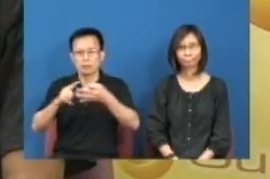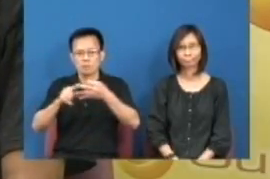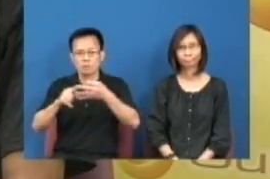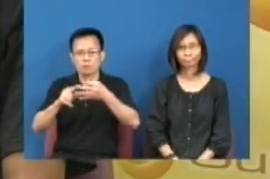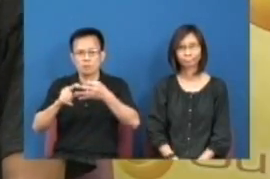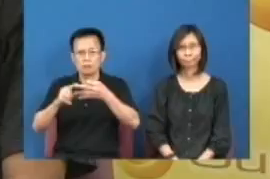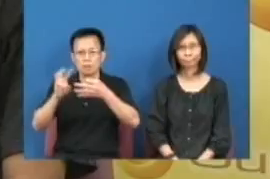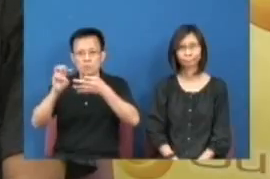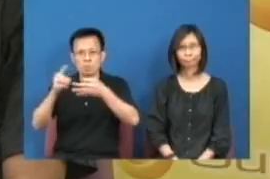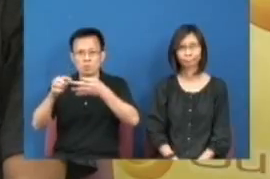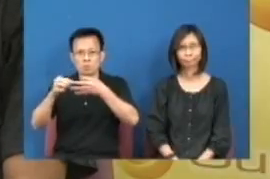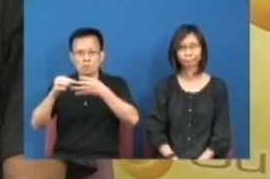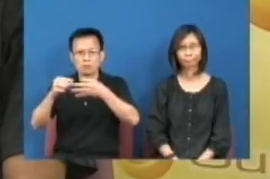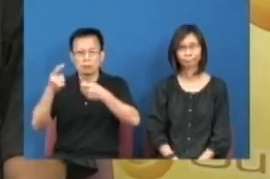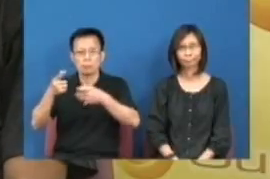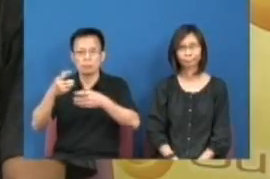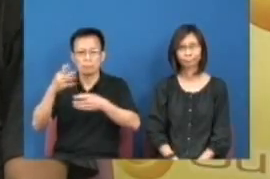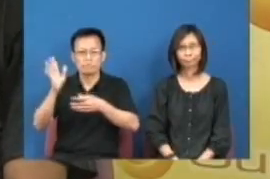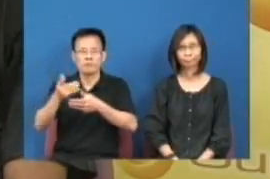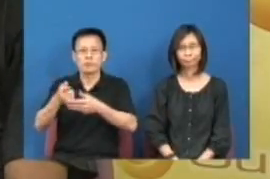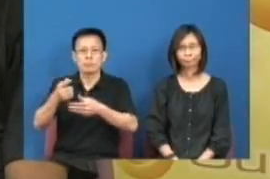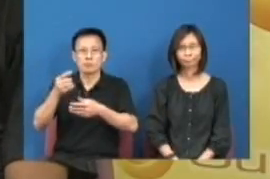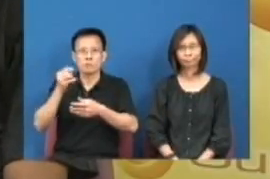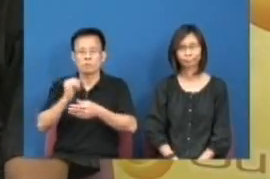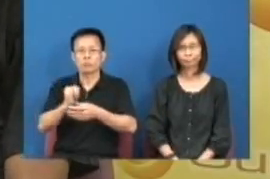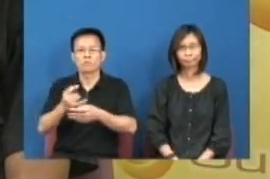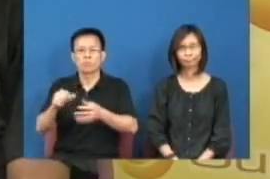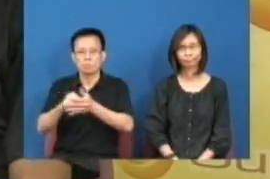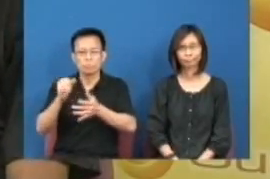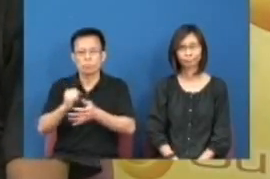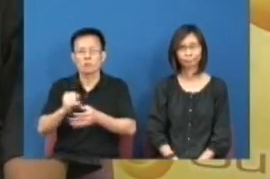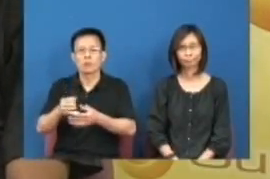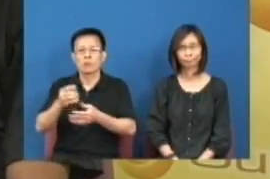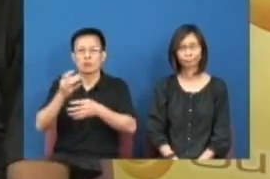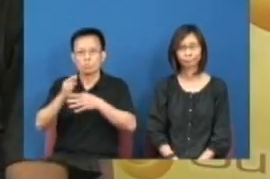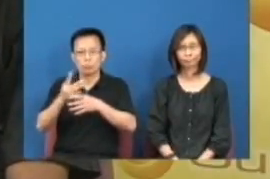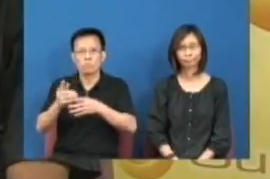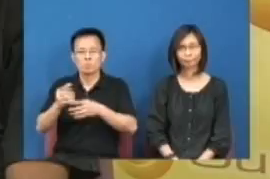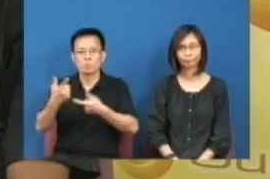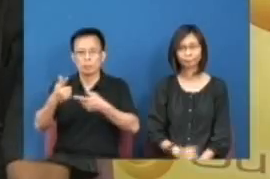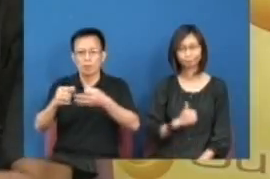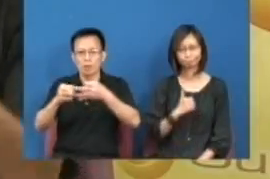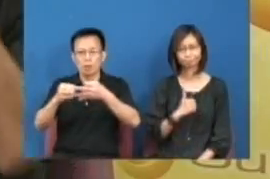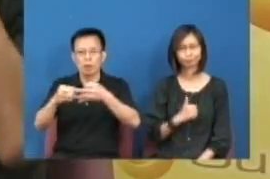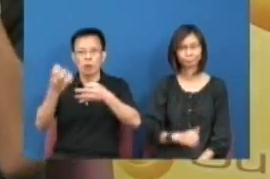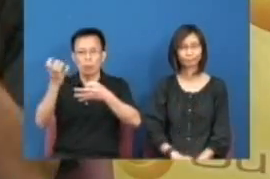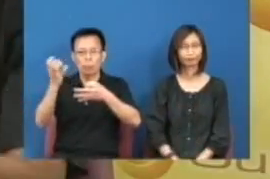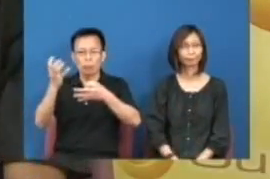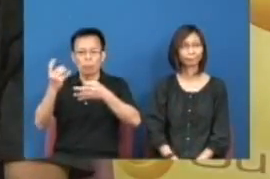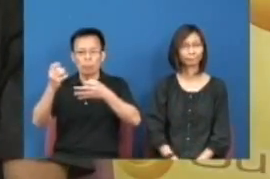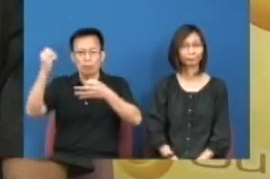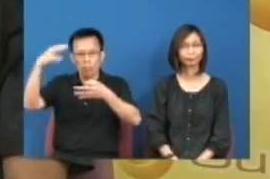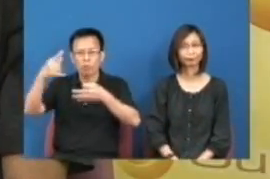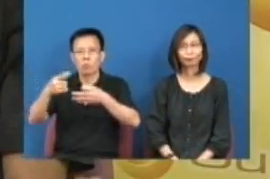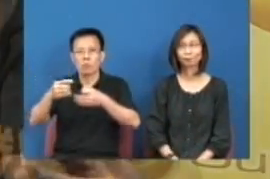對呢一個不同意見嘅打壓，就冇人衰得過去噶啦。咁所以王光亞一定好過去嘅，係咪？呢個就唔使講啦。